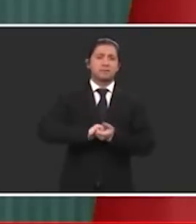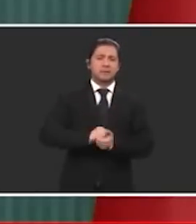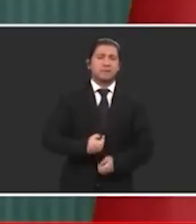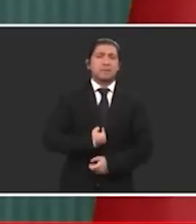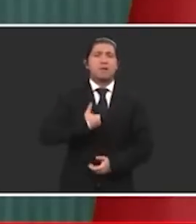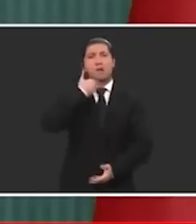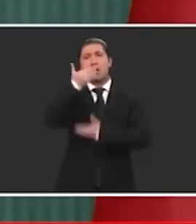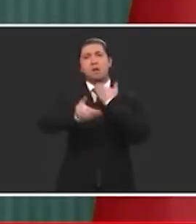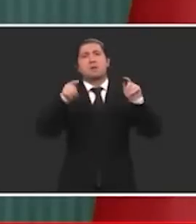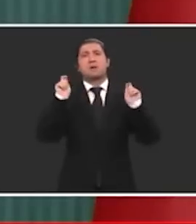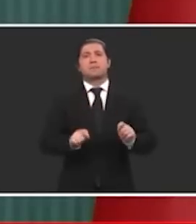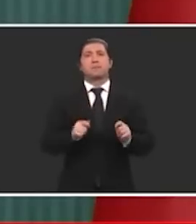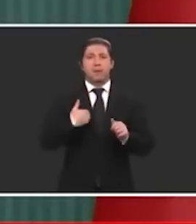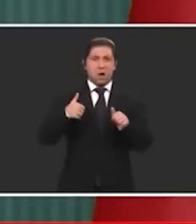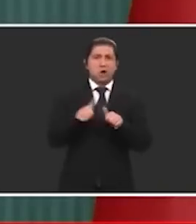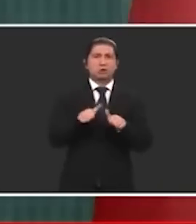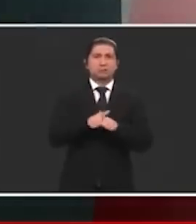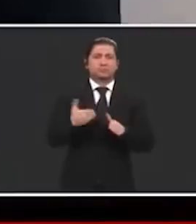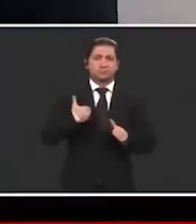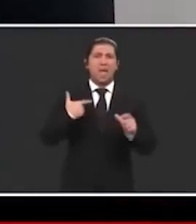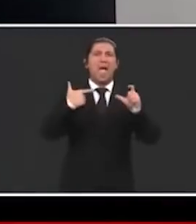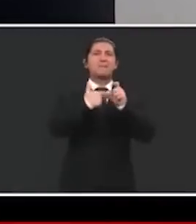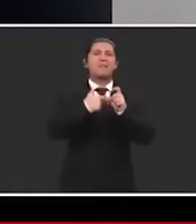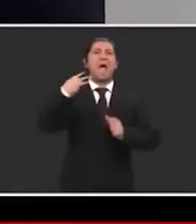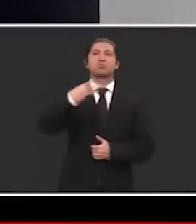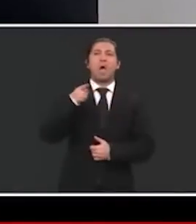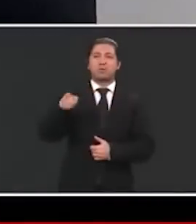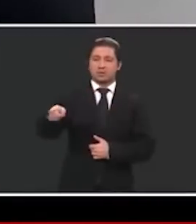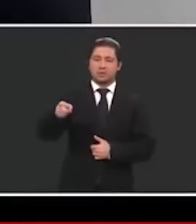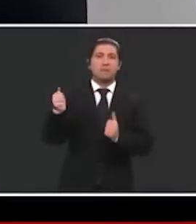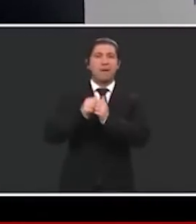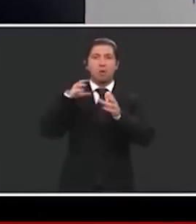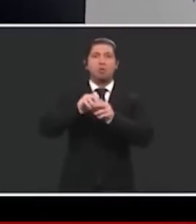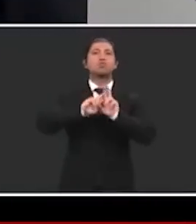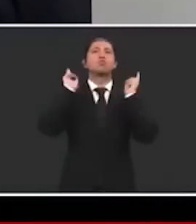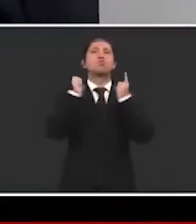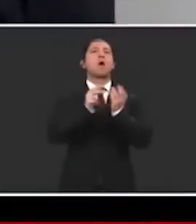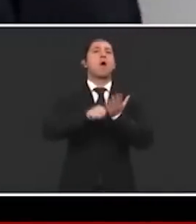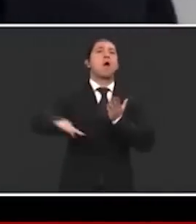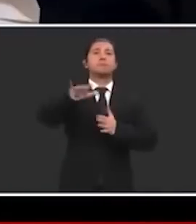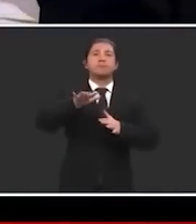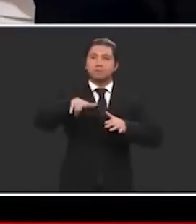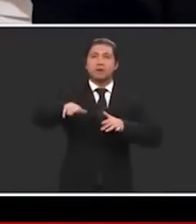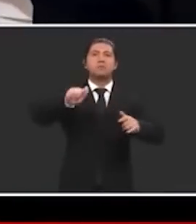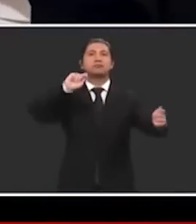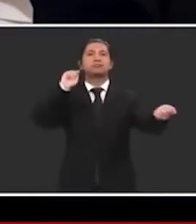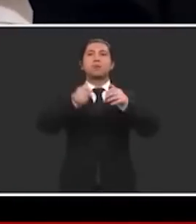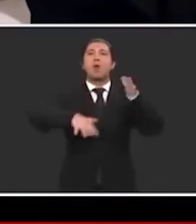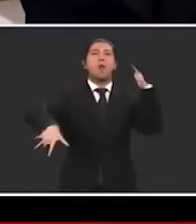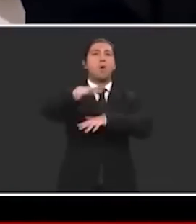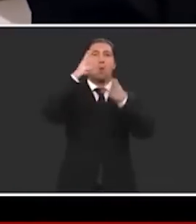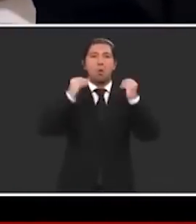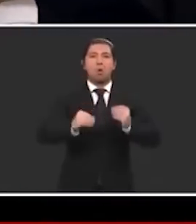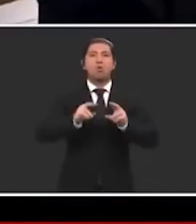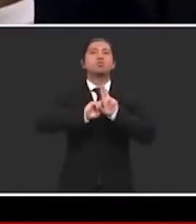getirdik. Eşim Emine Erdoğan'ın himayesinde dünya çapında bir harekete dönüşen